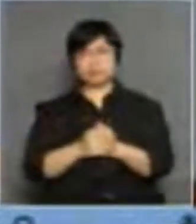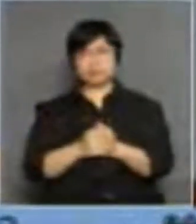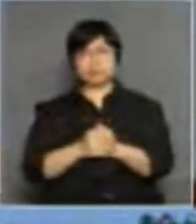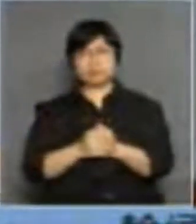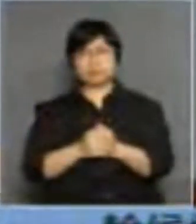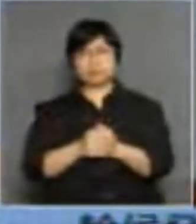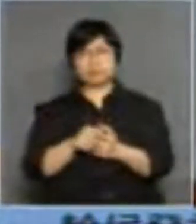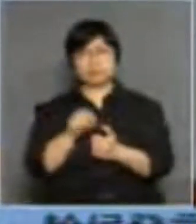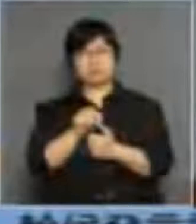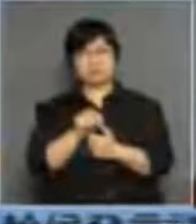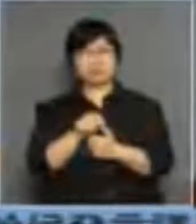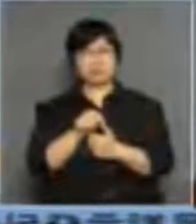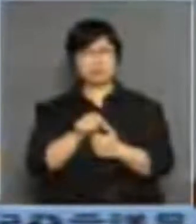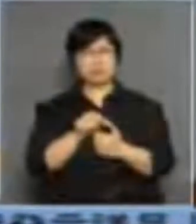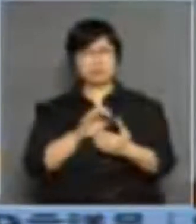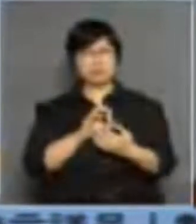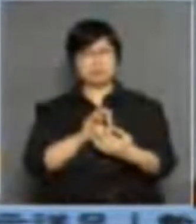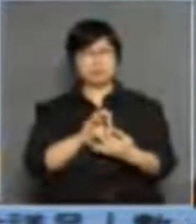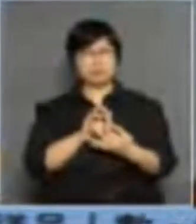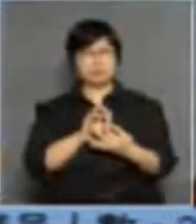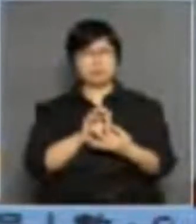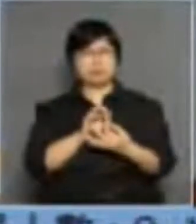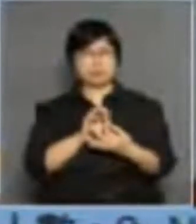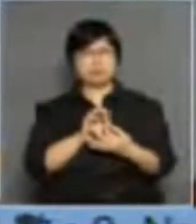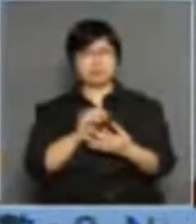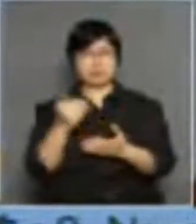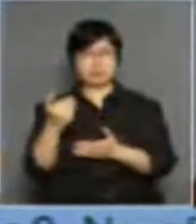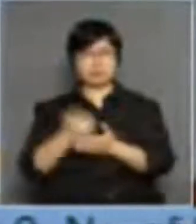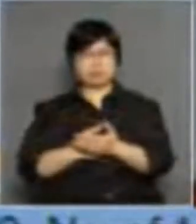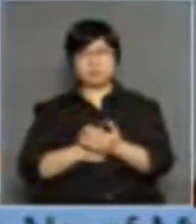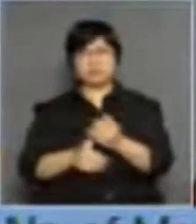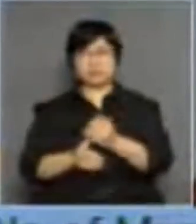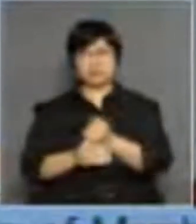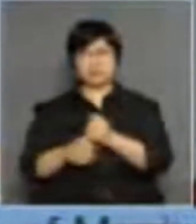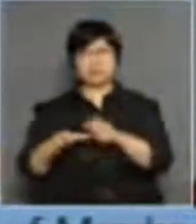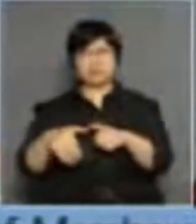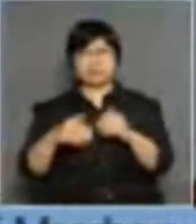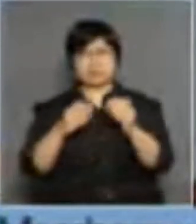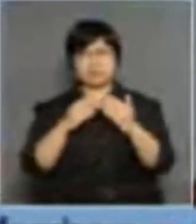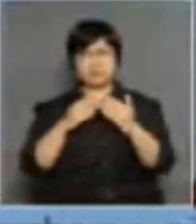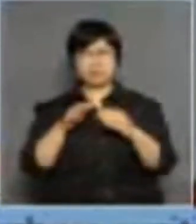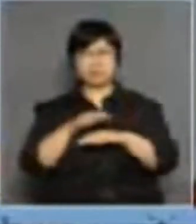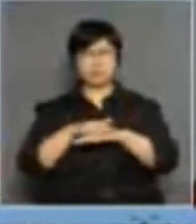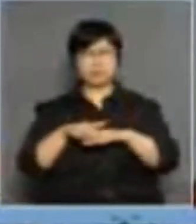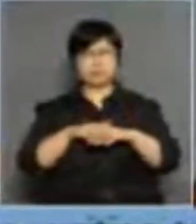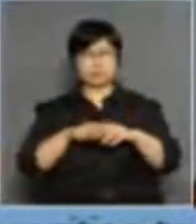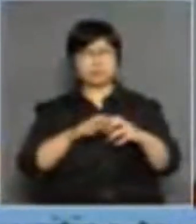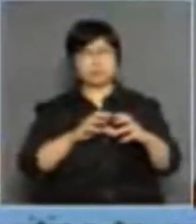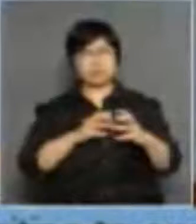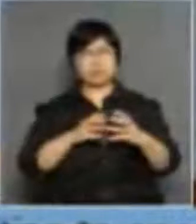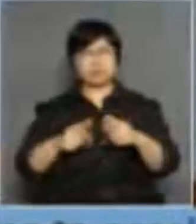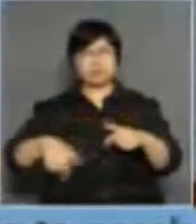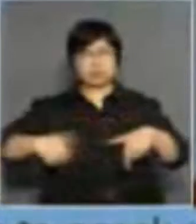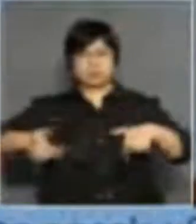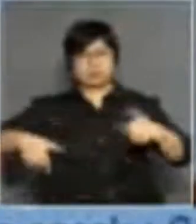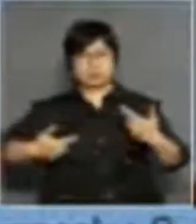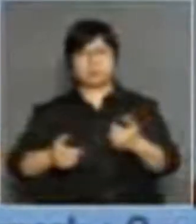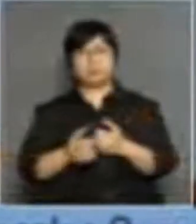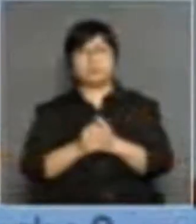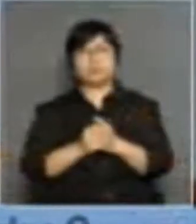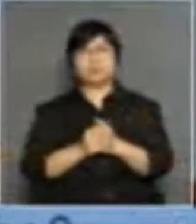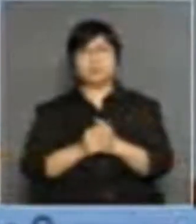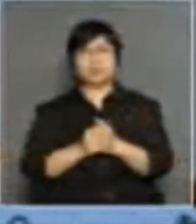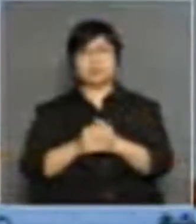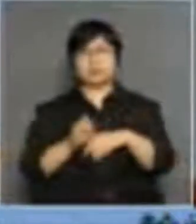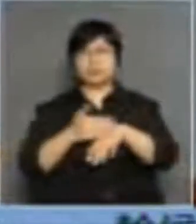这个呢就是讲这个削减渔护署一般部门开支的。正